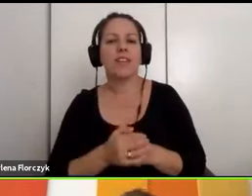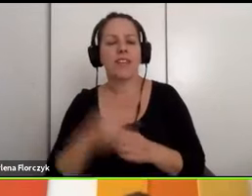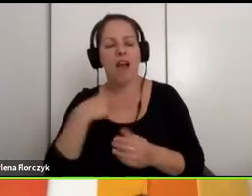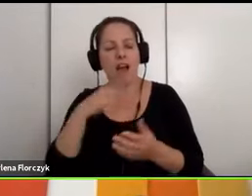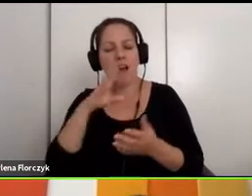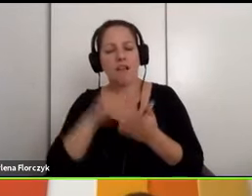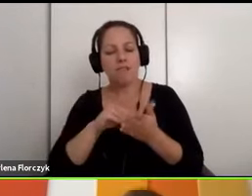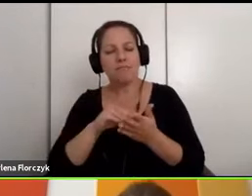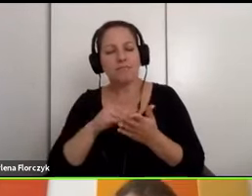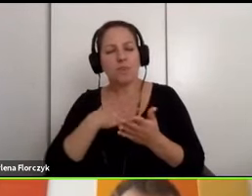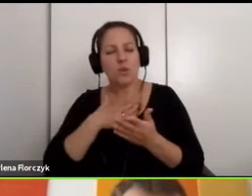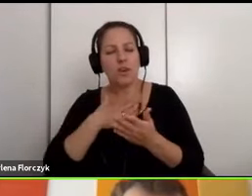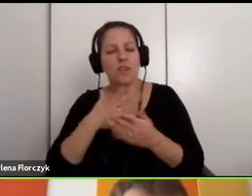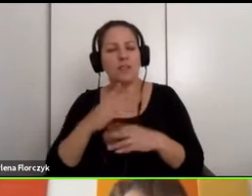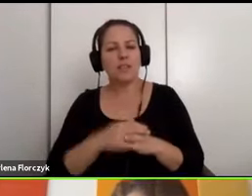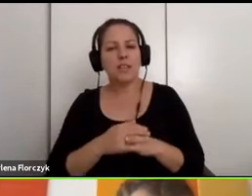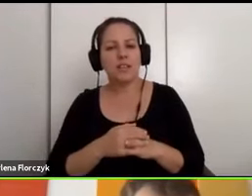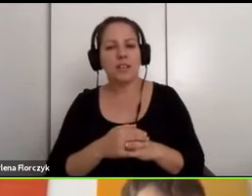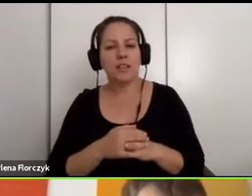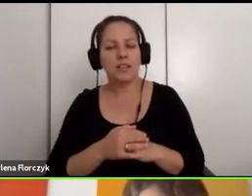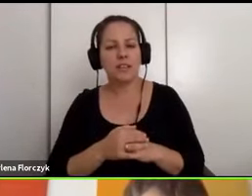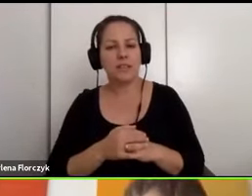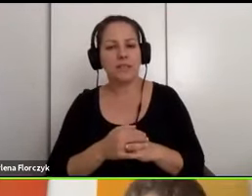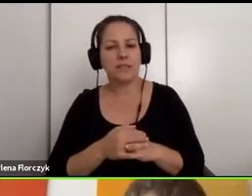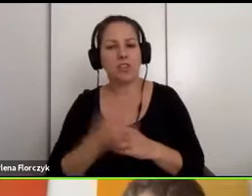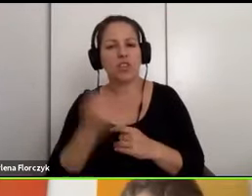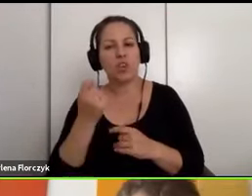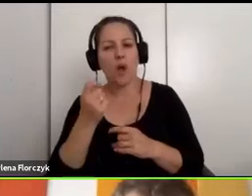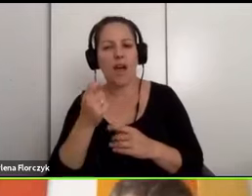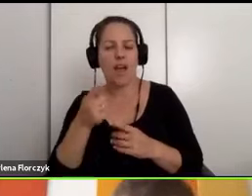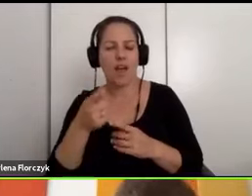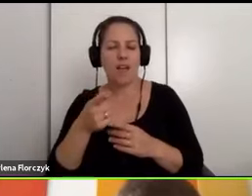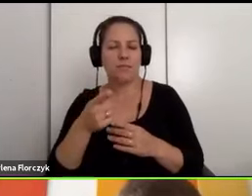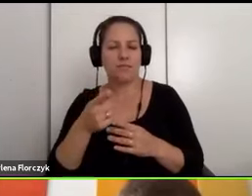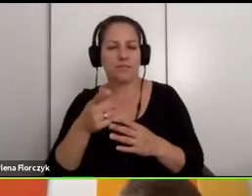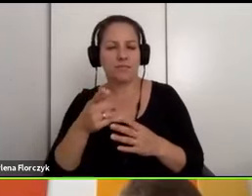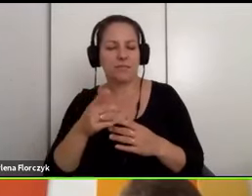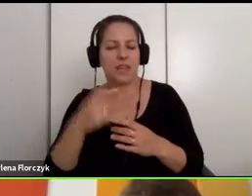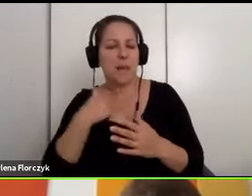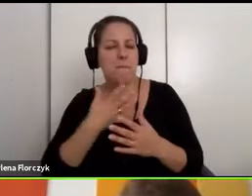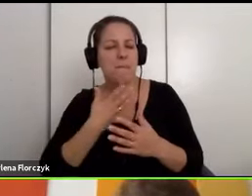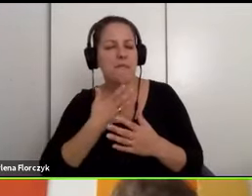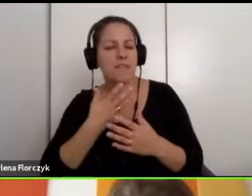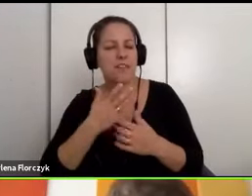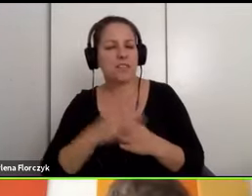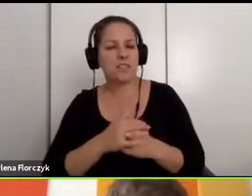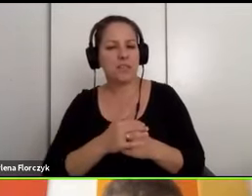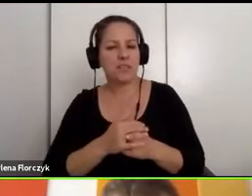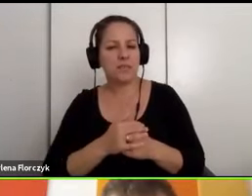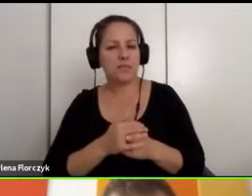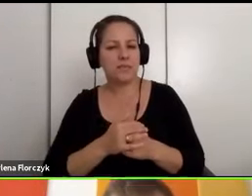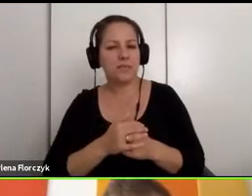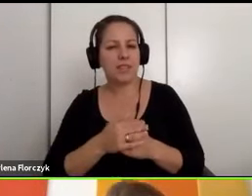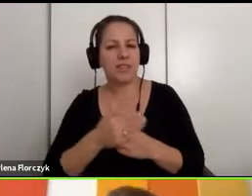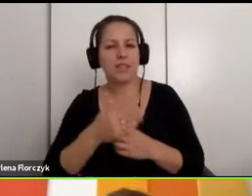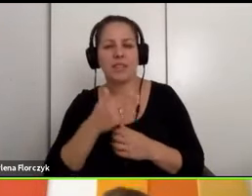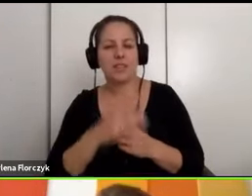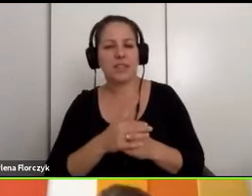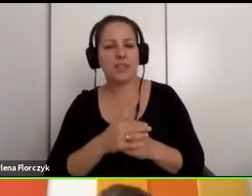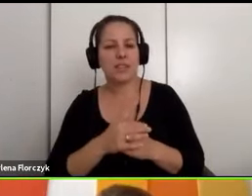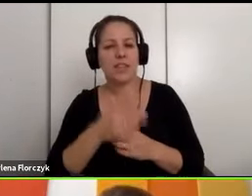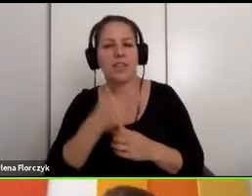przeświadczenie, może to brzmi trochę obrazoburczo, natomiast ja mam przeświadczenie, że nie ma za bardzo